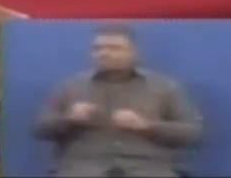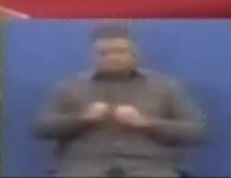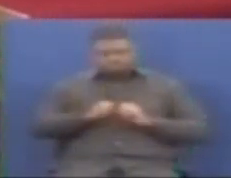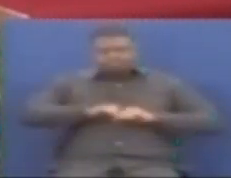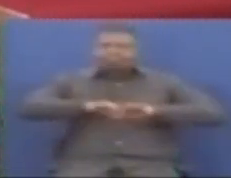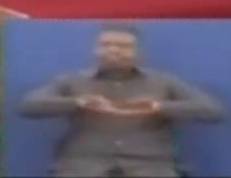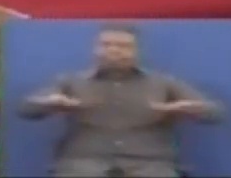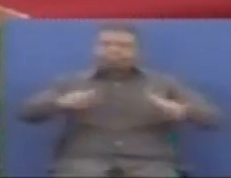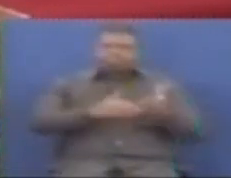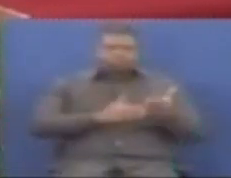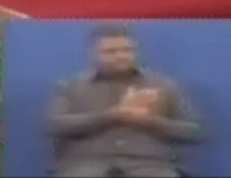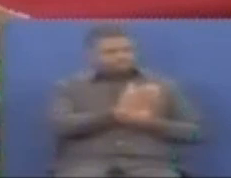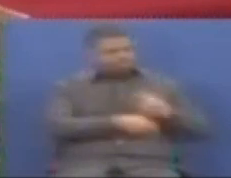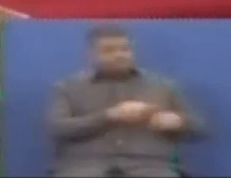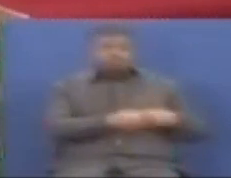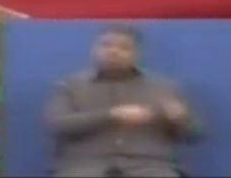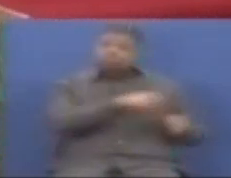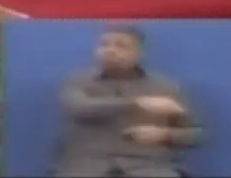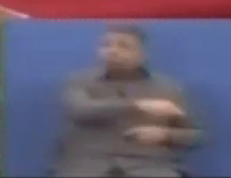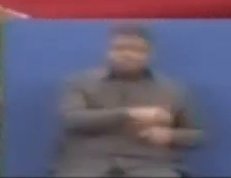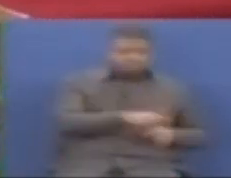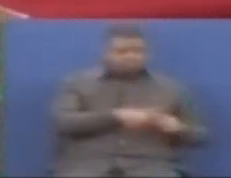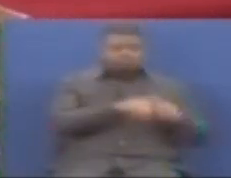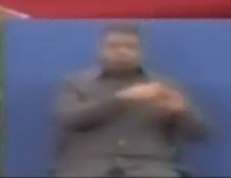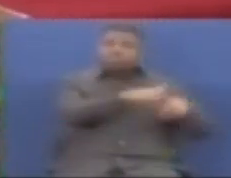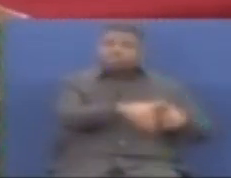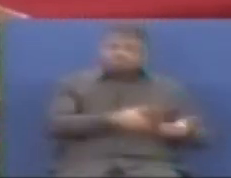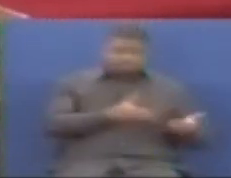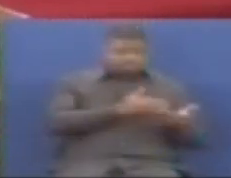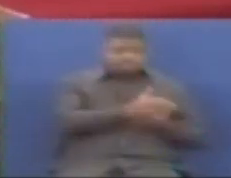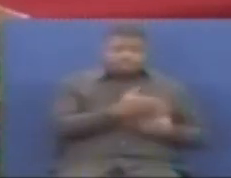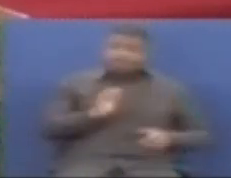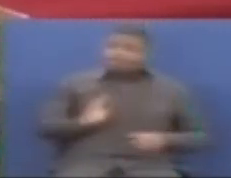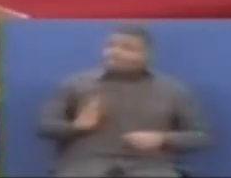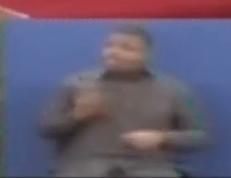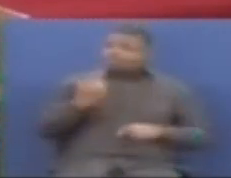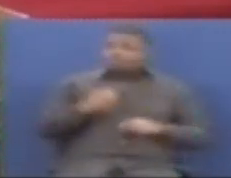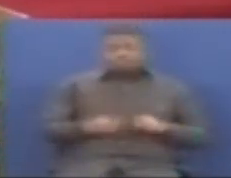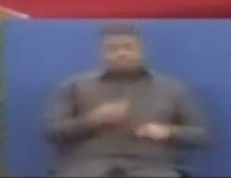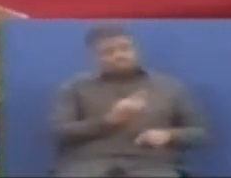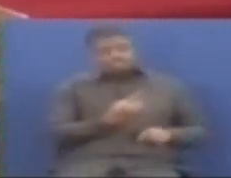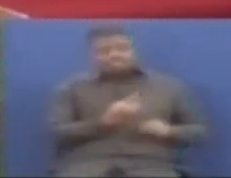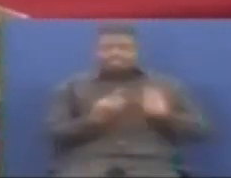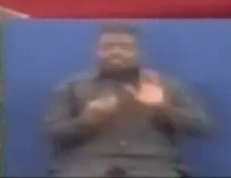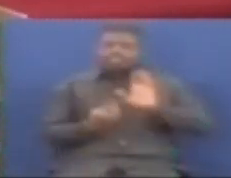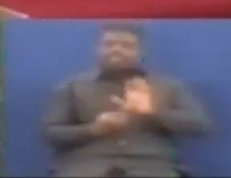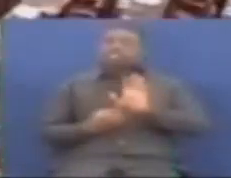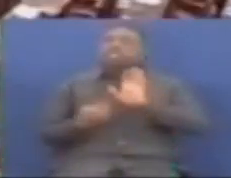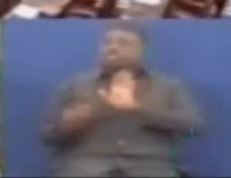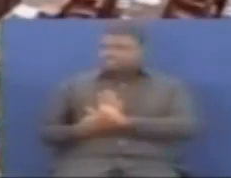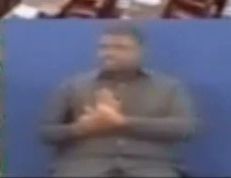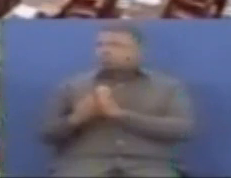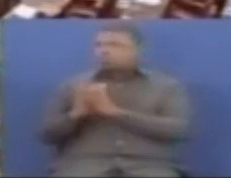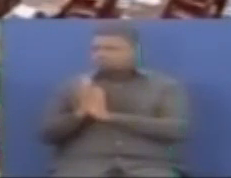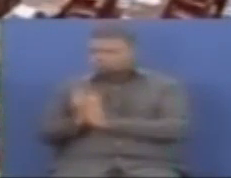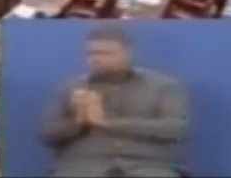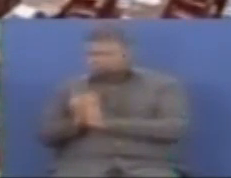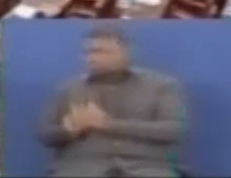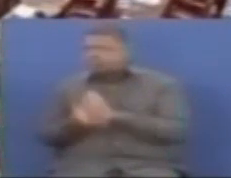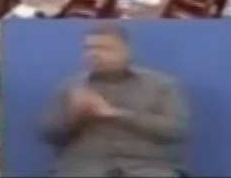wa ujazilizi awamu ya pili ambapo bunge letu mmetupitishia takriban bilioni 169, na tunawashukuru sana. Asante sana Mheshimiwa Naibu Spika.